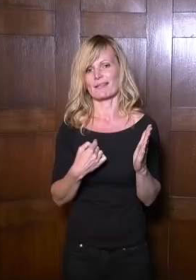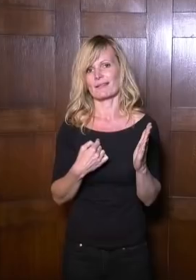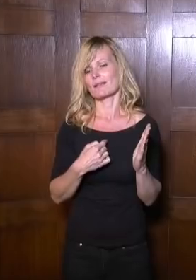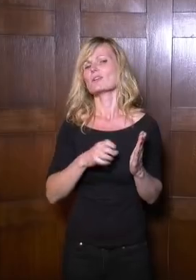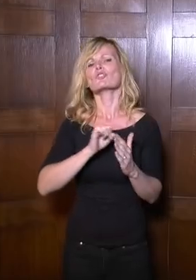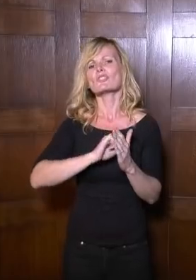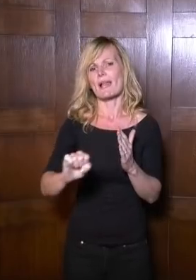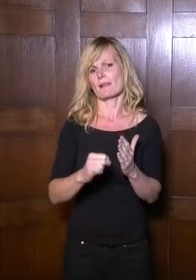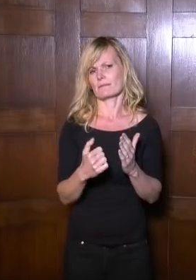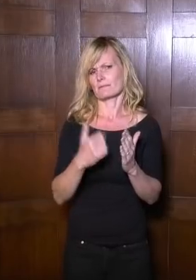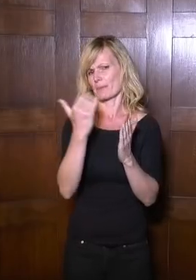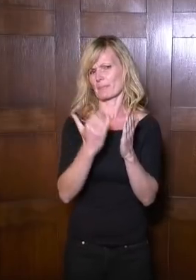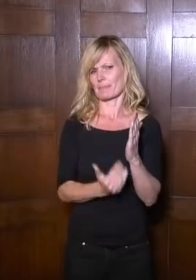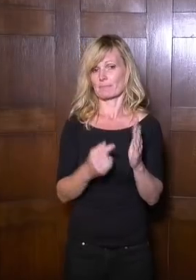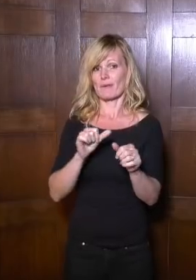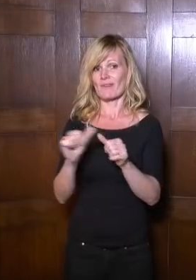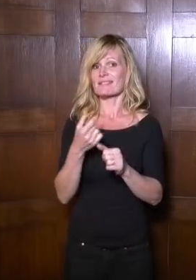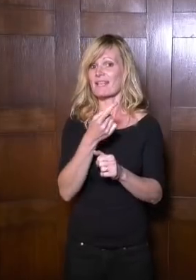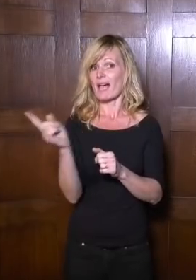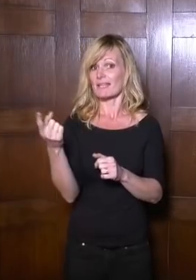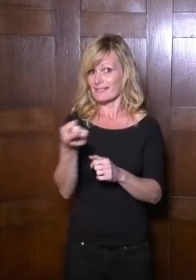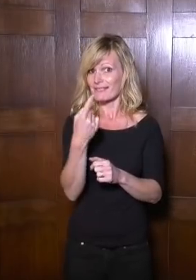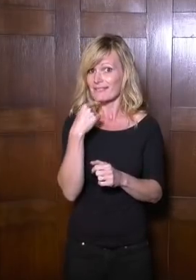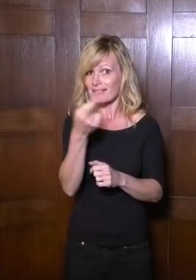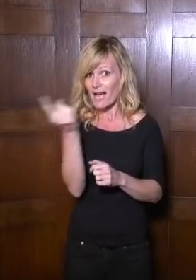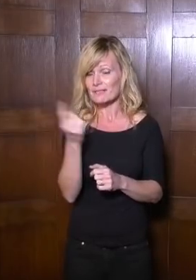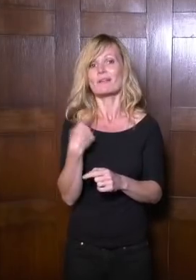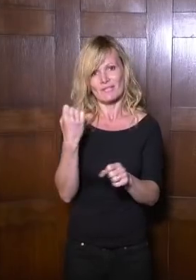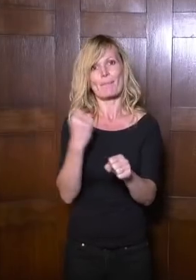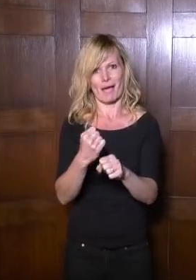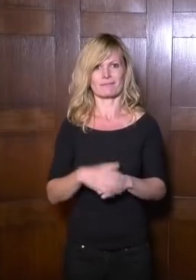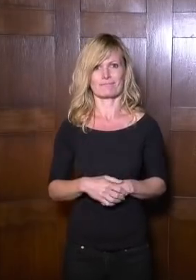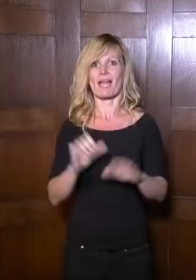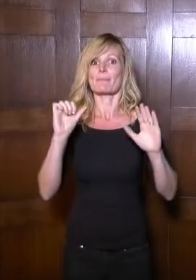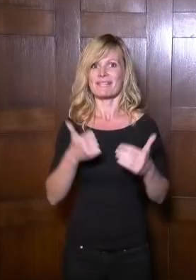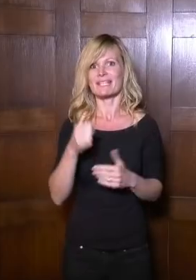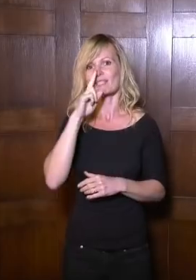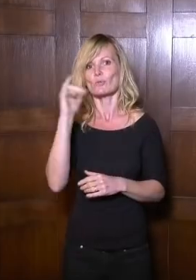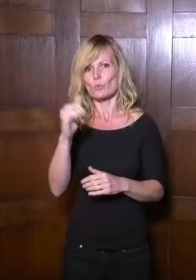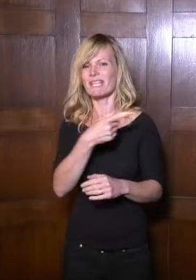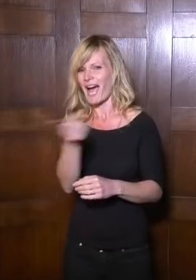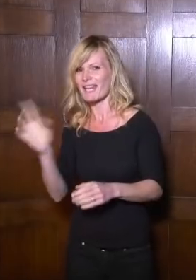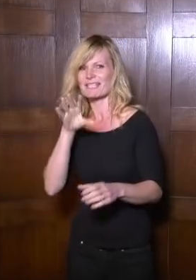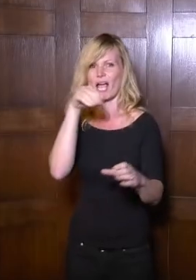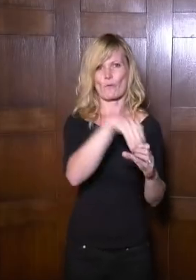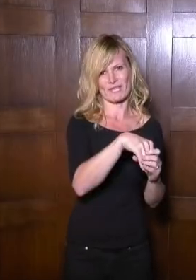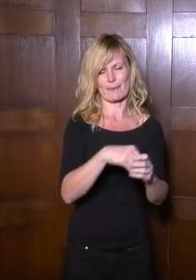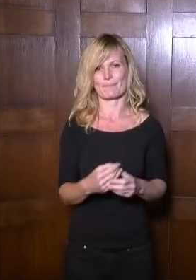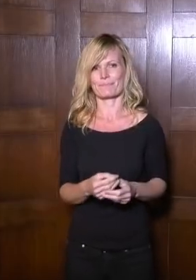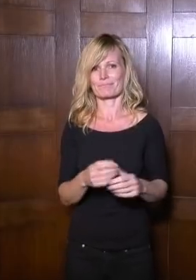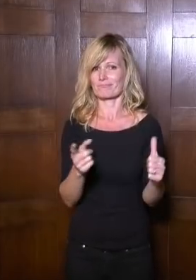durchgehen, weil fast alles, was Sie angesprochen haben, werden wir tun. Das heißt, wir werden das am 6.6. in unsere Verordnung aufnehmen können. Das fängt an